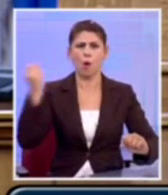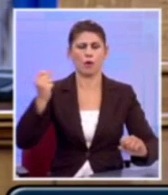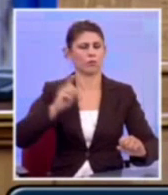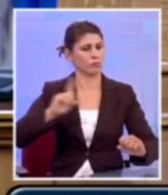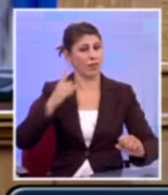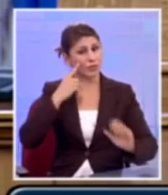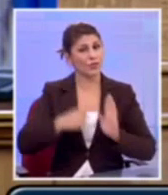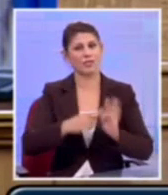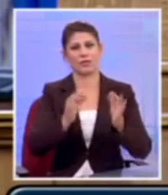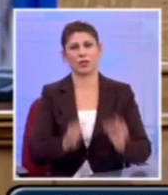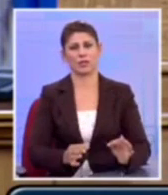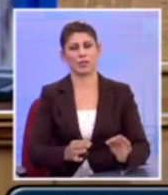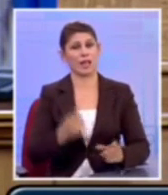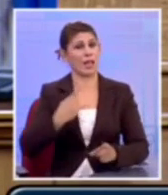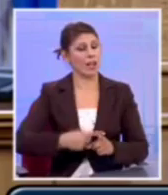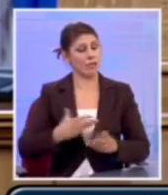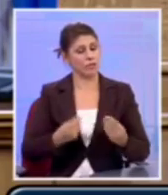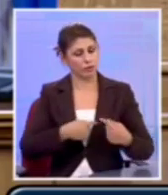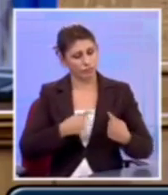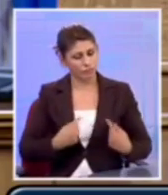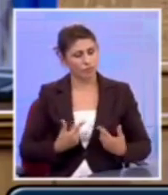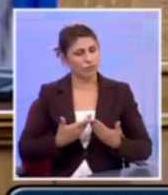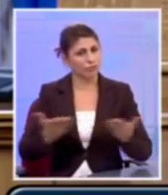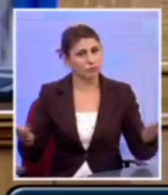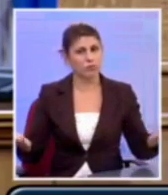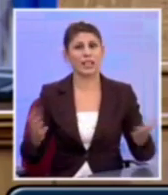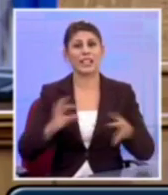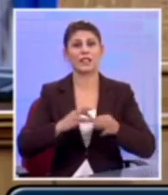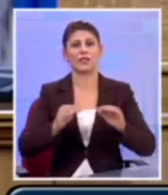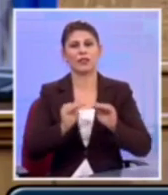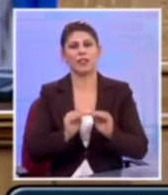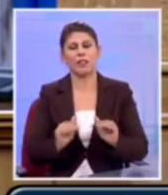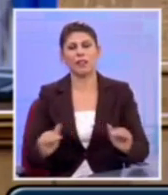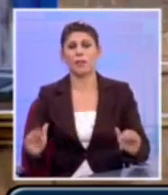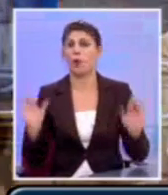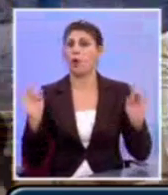Ελλάδα με γενεοδορία, ιστορική νυφαλαιότητα και χωρίς